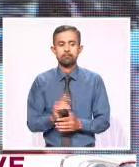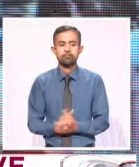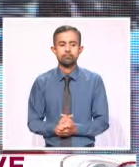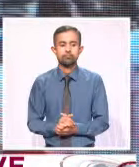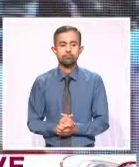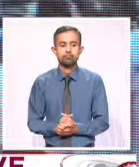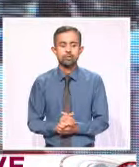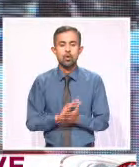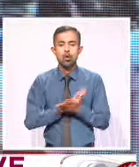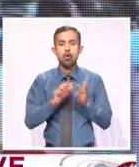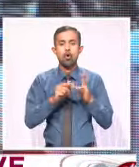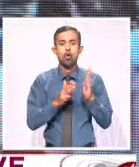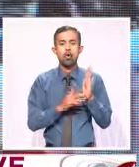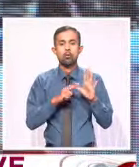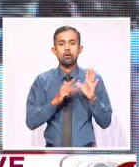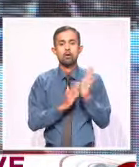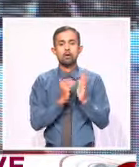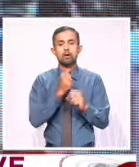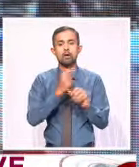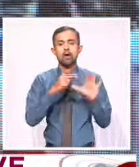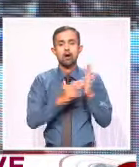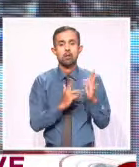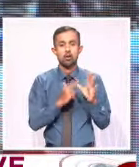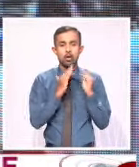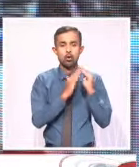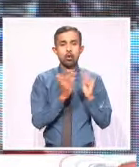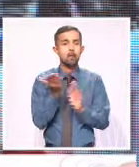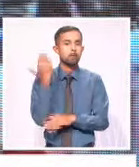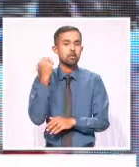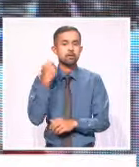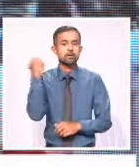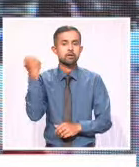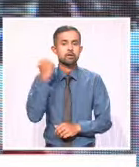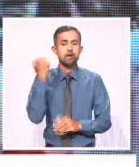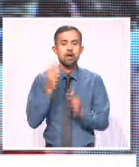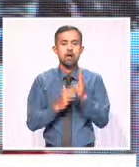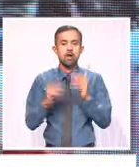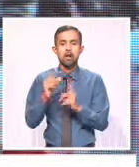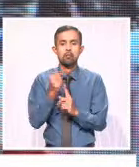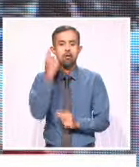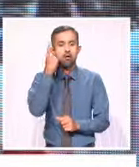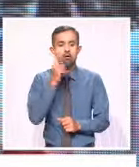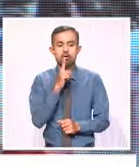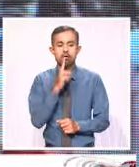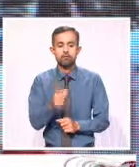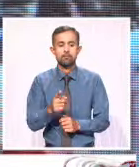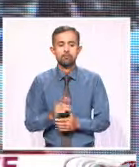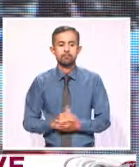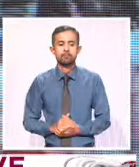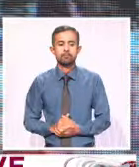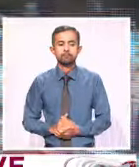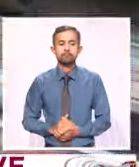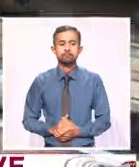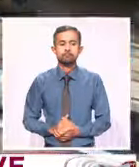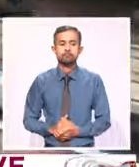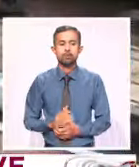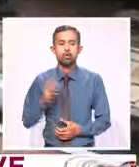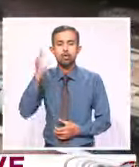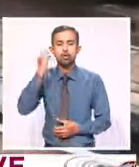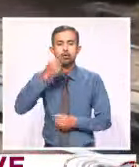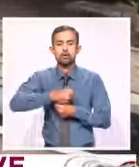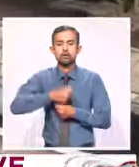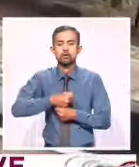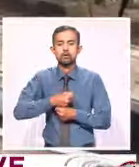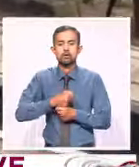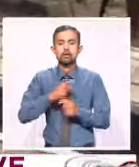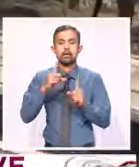පවසනවා. හෝමාගම මහින්ද රාජපක්ෂ විද්‍යාලයේ පසුගියදා පැවති රැස්වීමකදී අමාත්‍යවරයා මේ බව කියා සිටියා. රුසියානු රජය